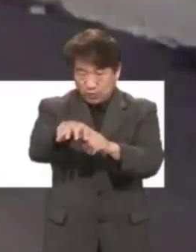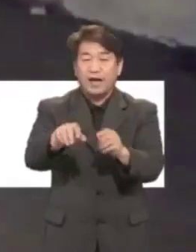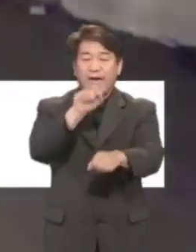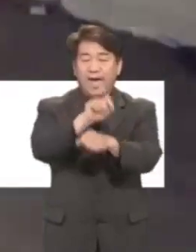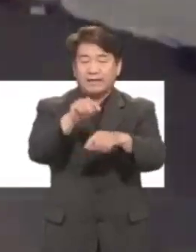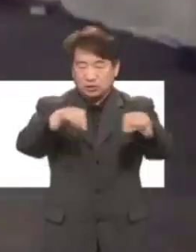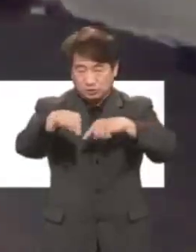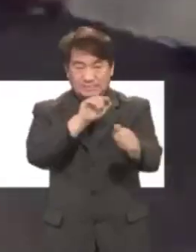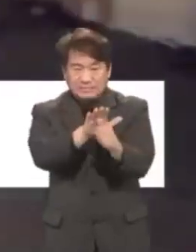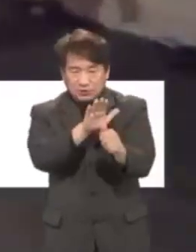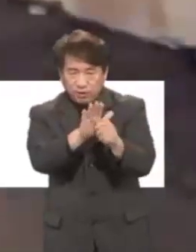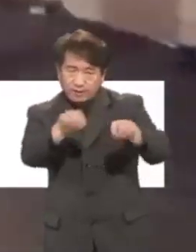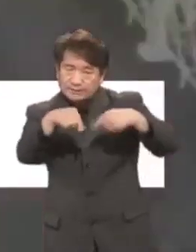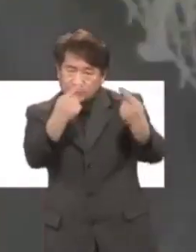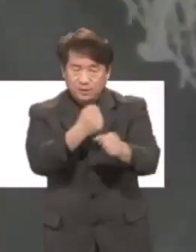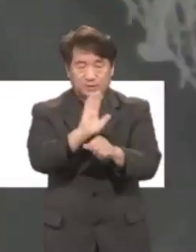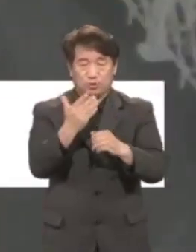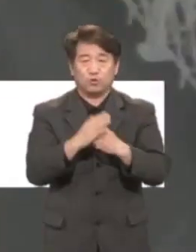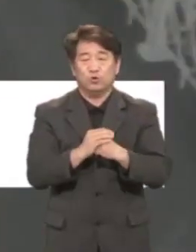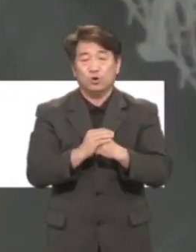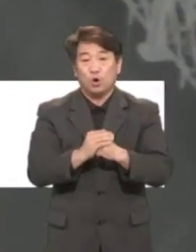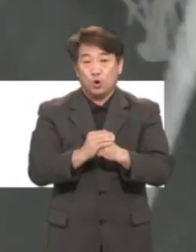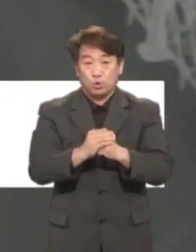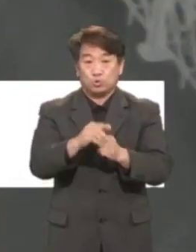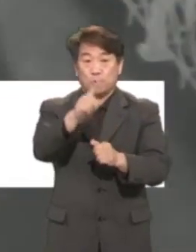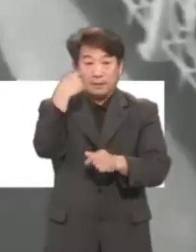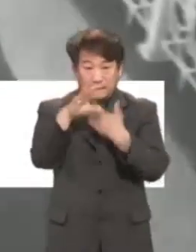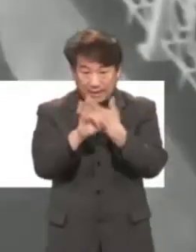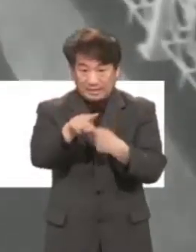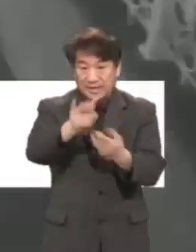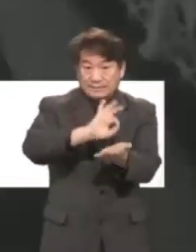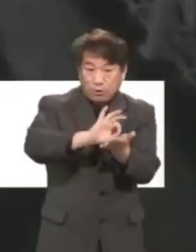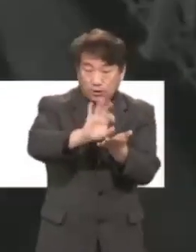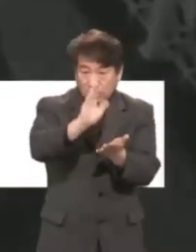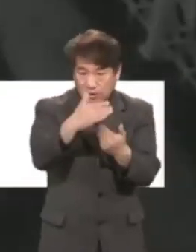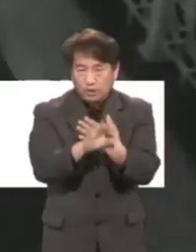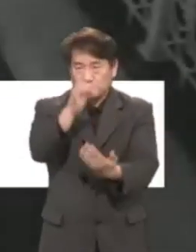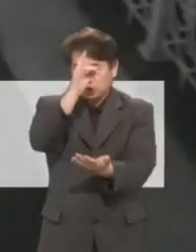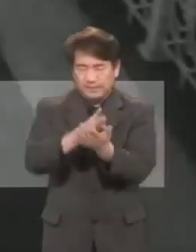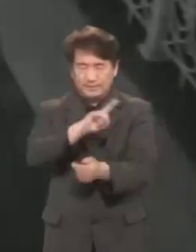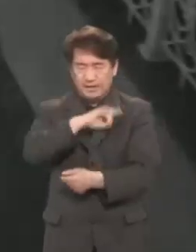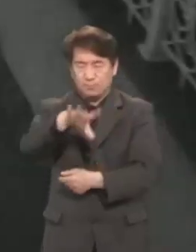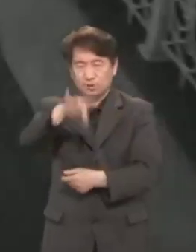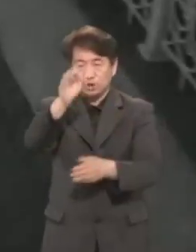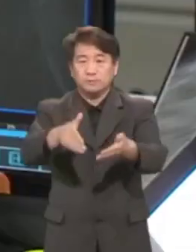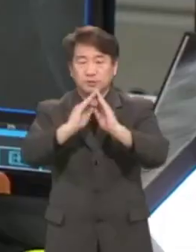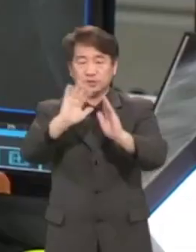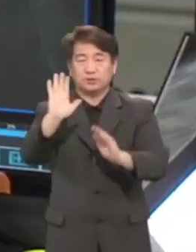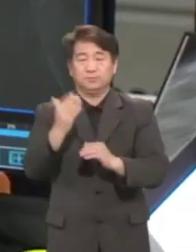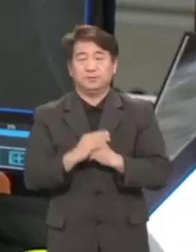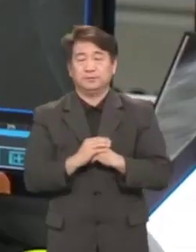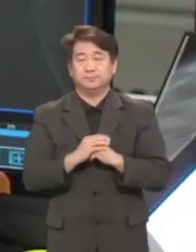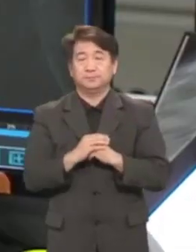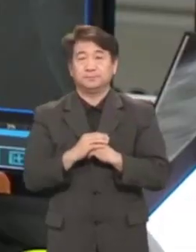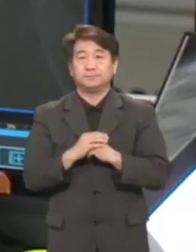행정적인 지원 형태로 참여하게 되며 화재 대응 솔루션이 상용화되면 천안 지역의 우선 적용하게 됩니다